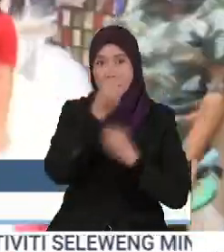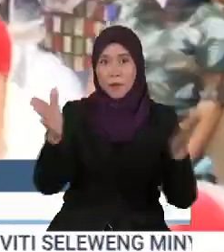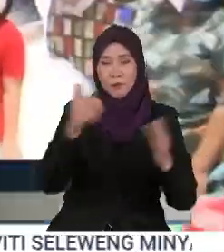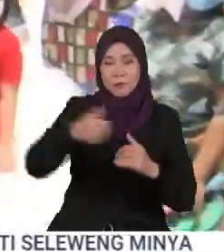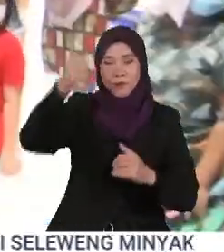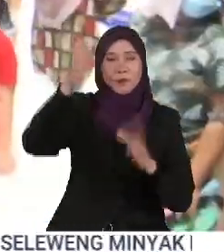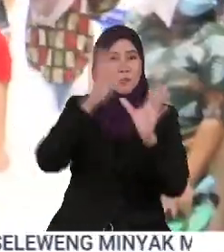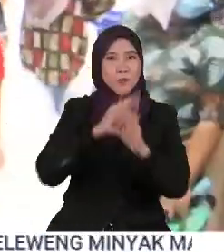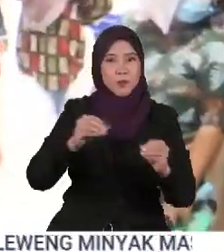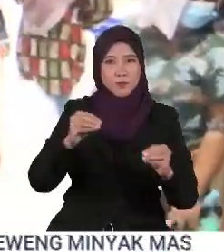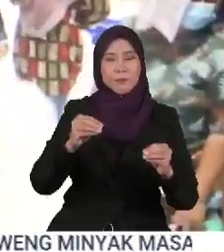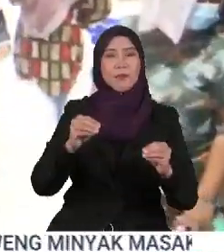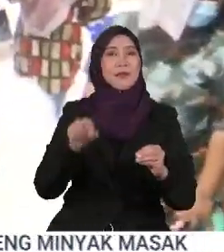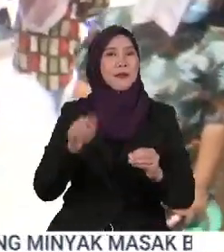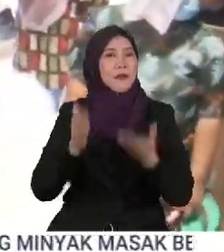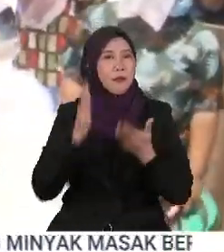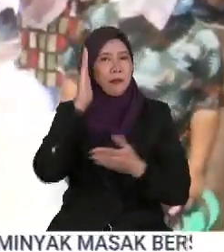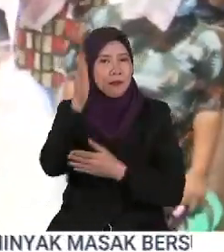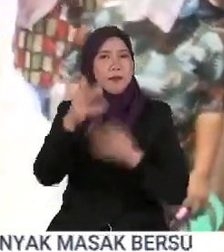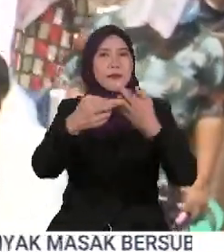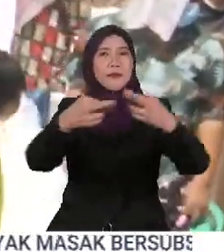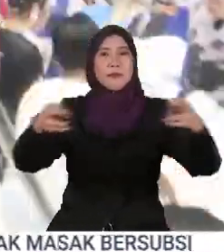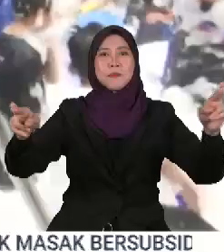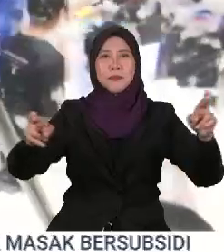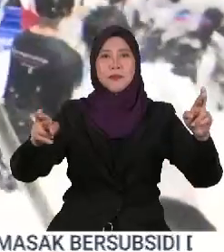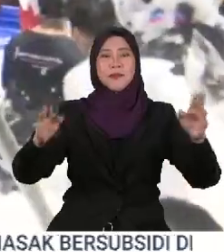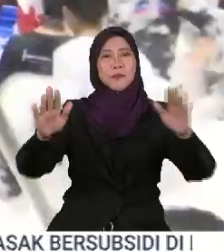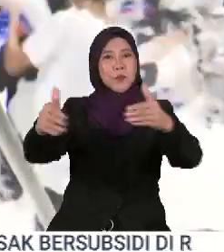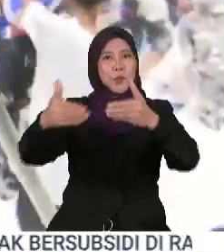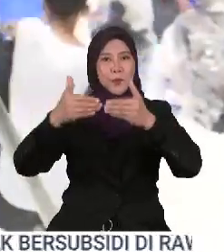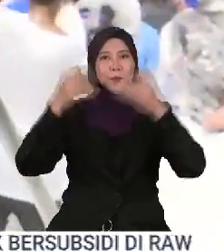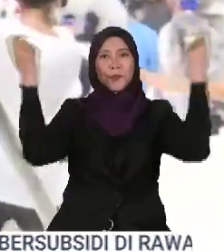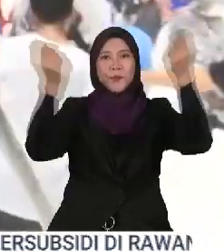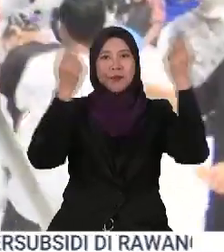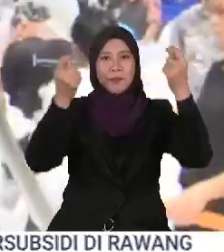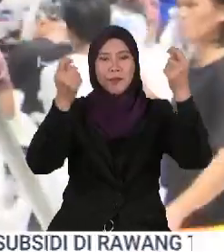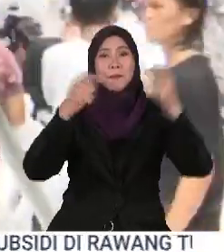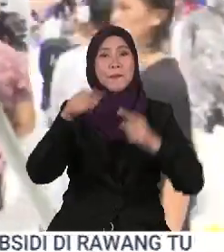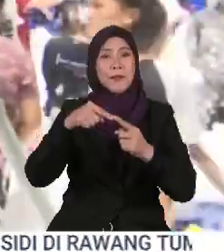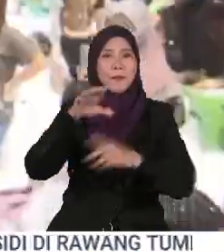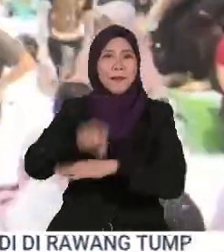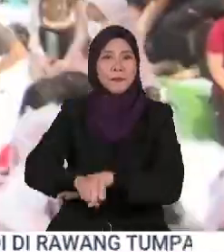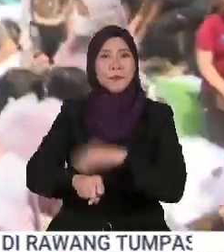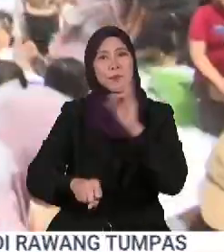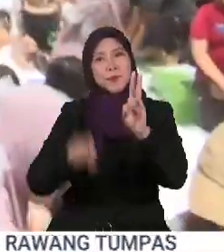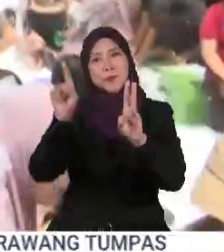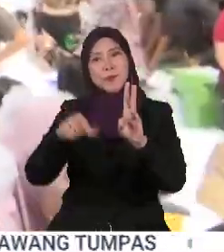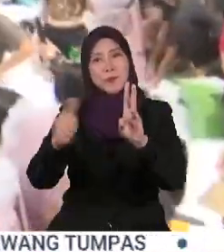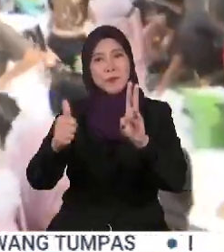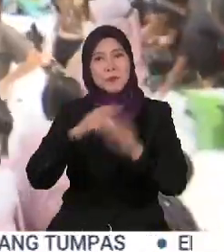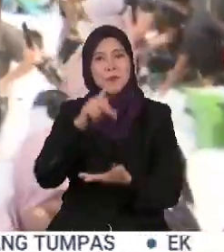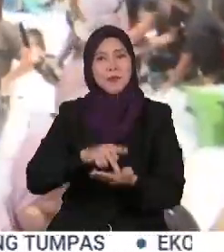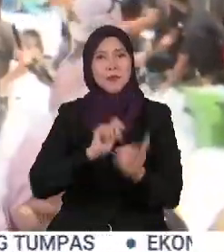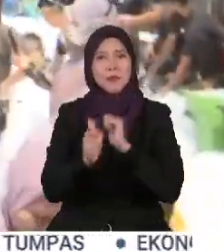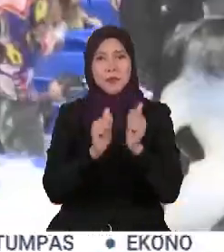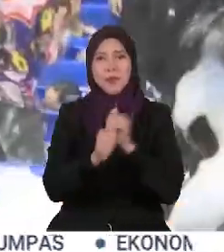Sarawak Dato' Patinggi Abang Johari Tunopeng dijangka akan merasmikan acara penutupan karnival tersebut pada malam 7 Oktober di Pusat